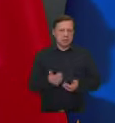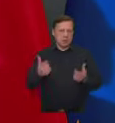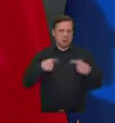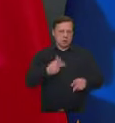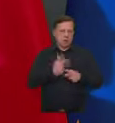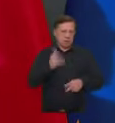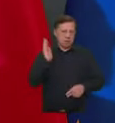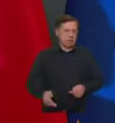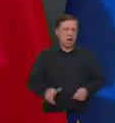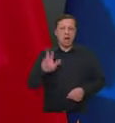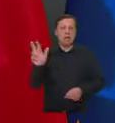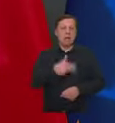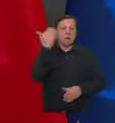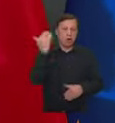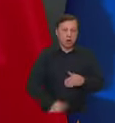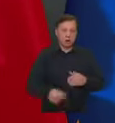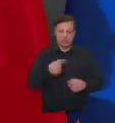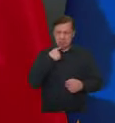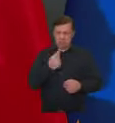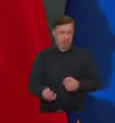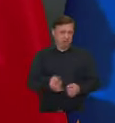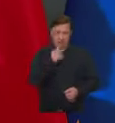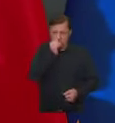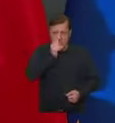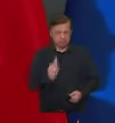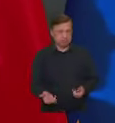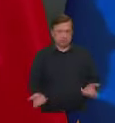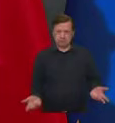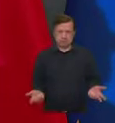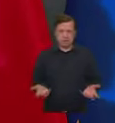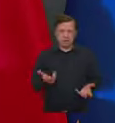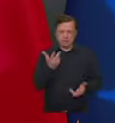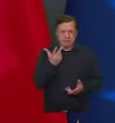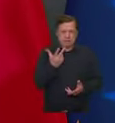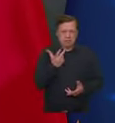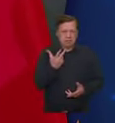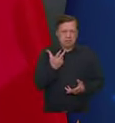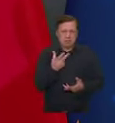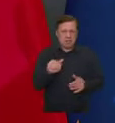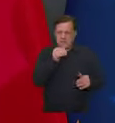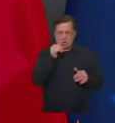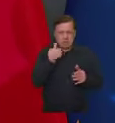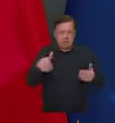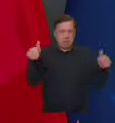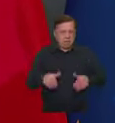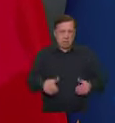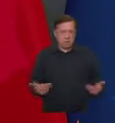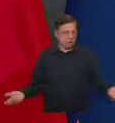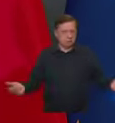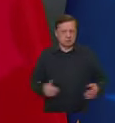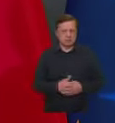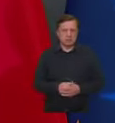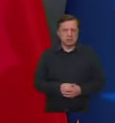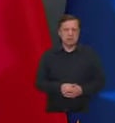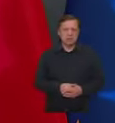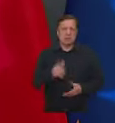efektach, kiedy to się skończy, jest tak naprawdę nieupoważnione i myślę, że jest po prostu